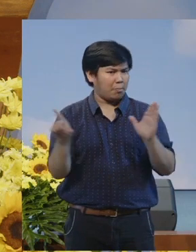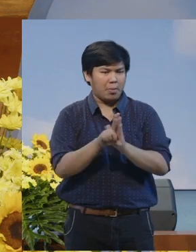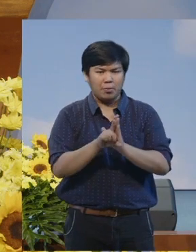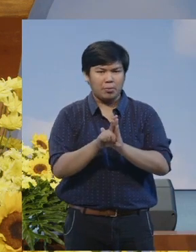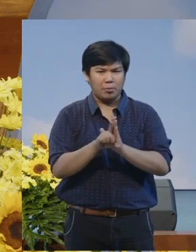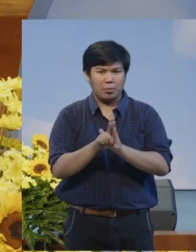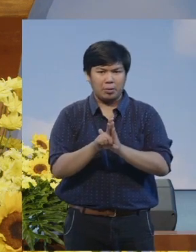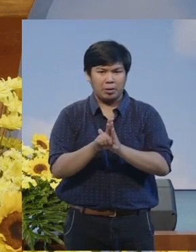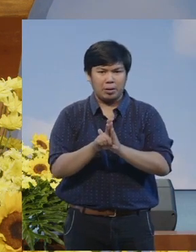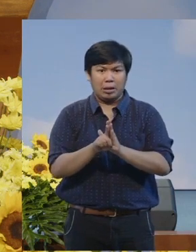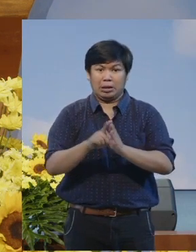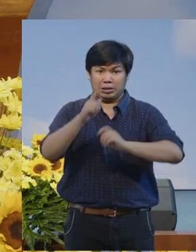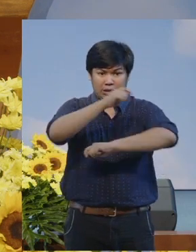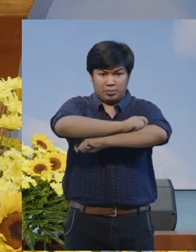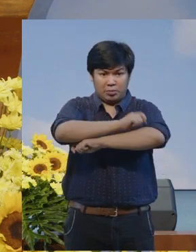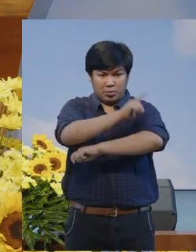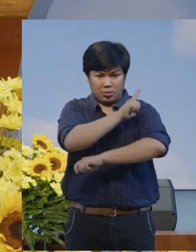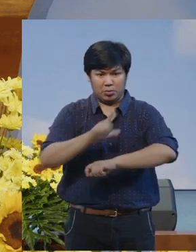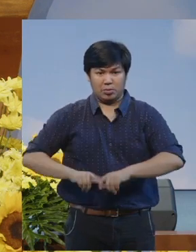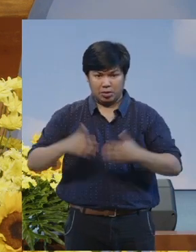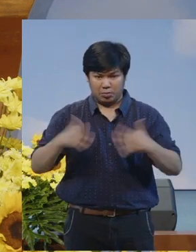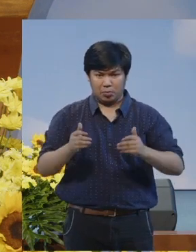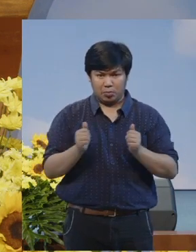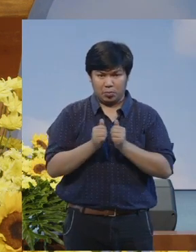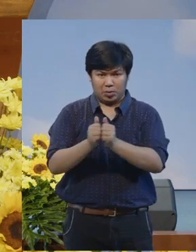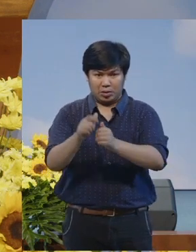Lord and the table of demons."